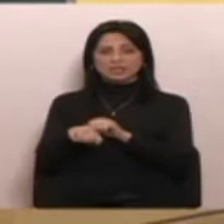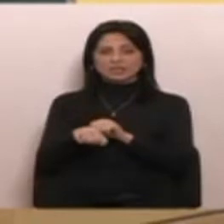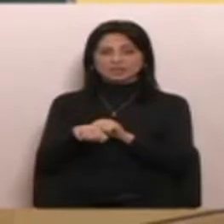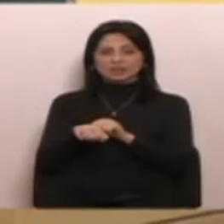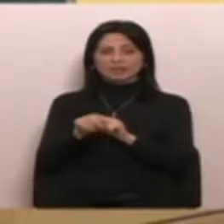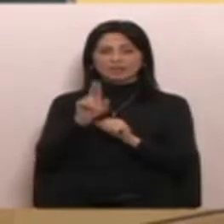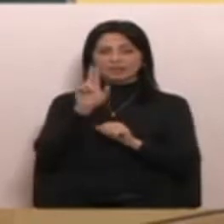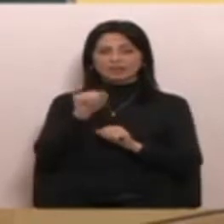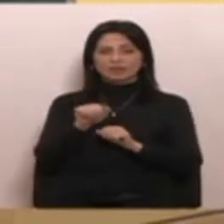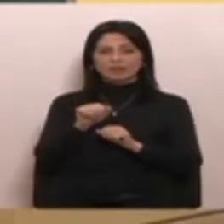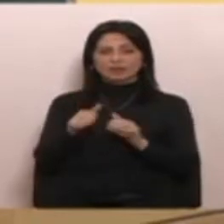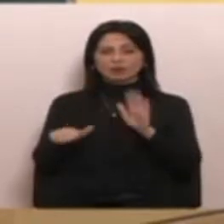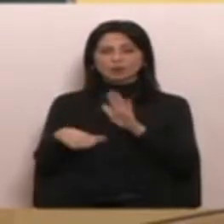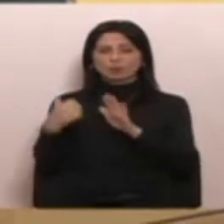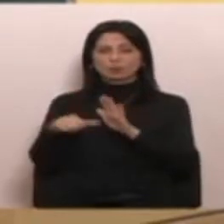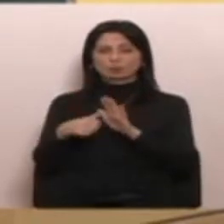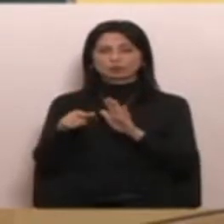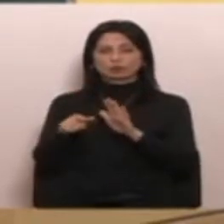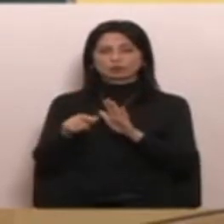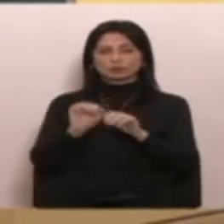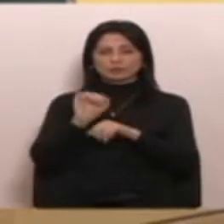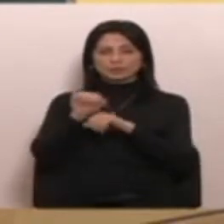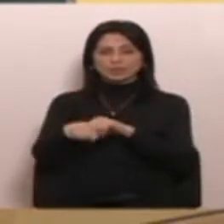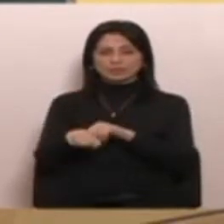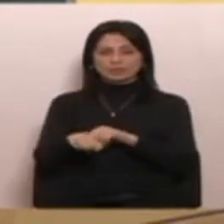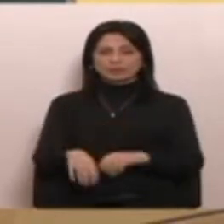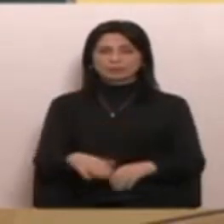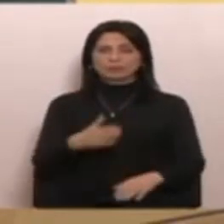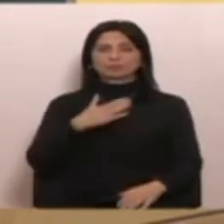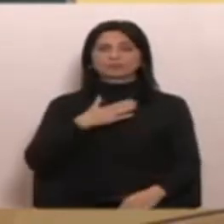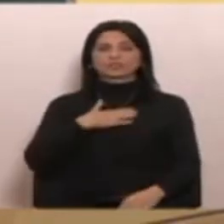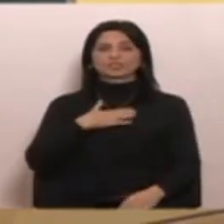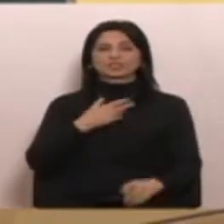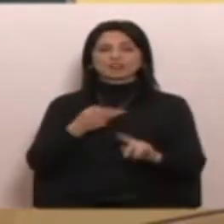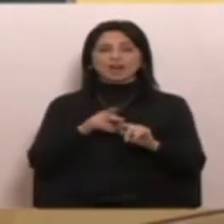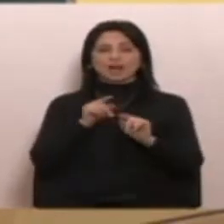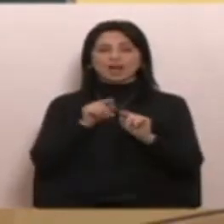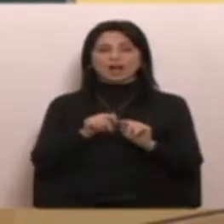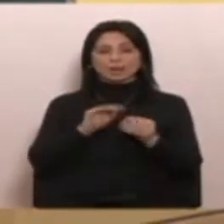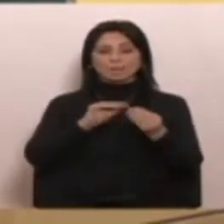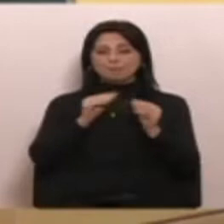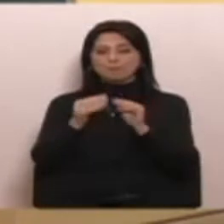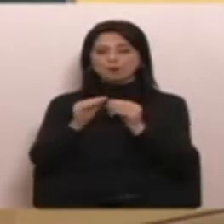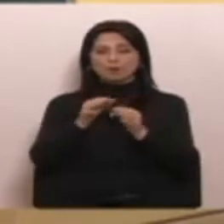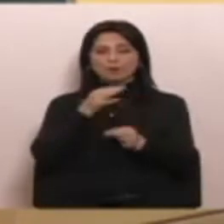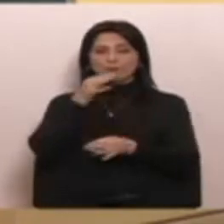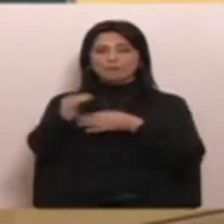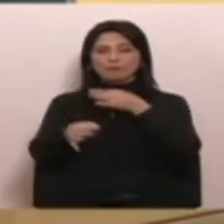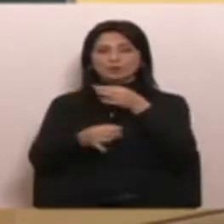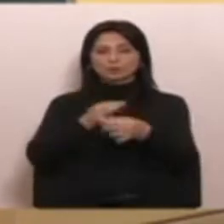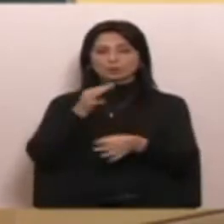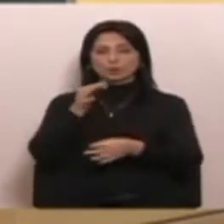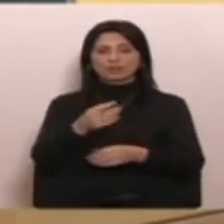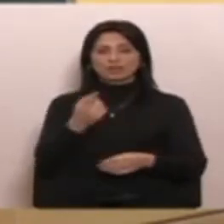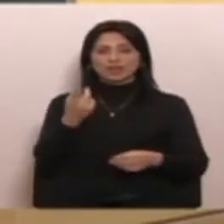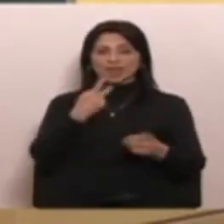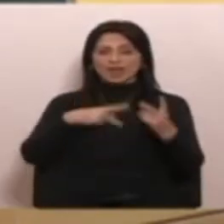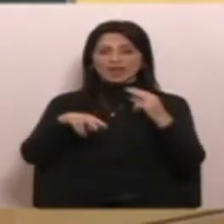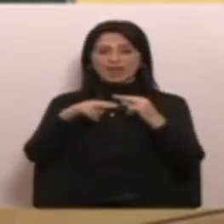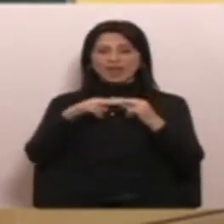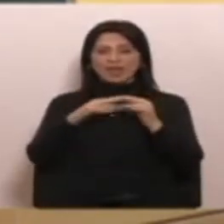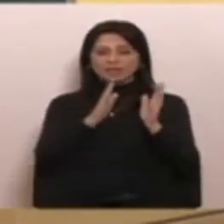და უმუშევრობის დაძლევა. ჩვენ ამ გამოწვევებს პასუხობთ ერთიანი,